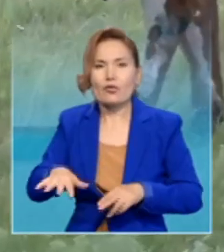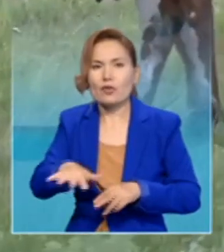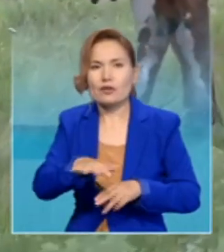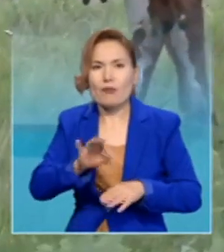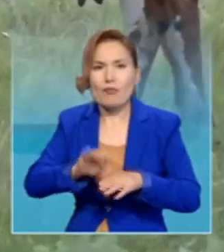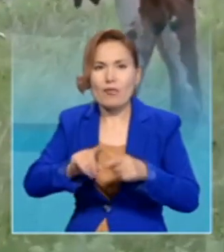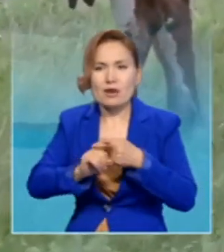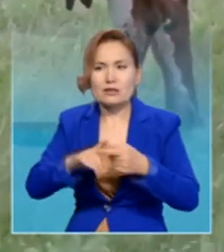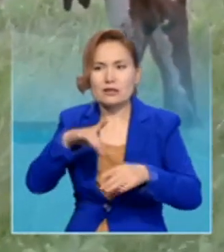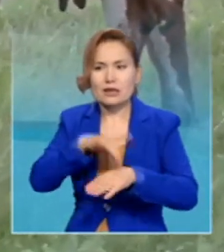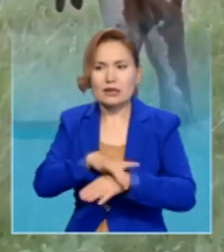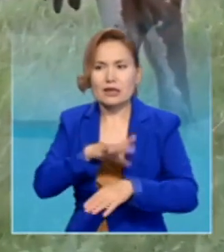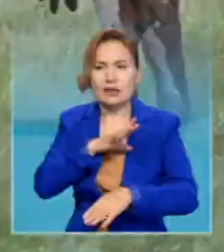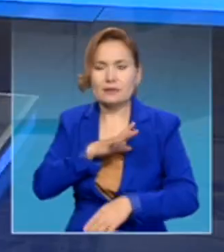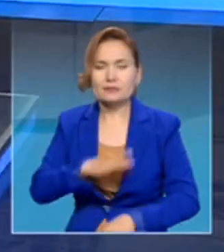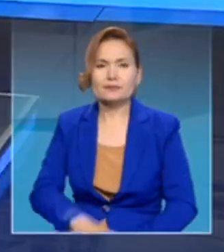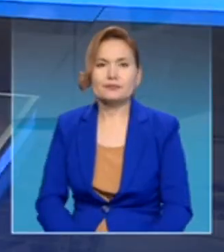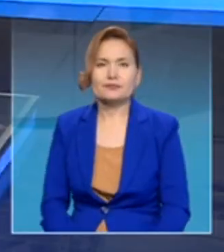тіркелді.